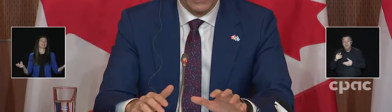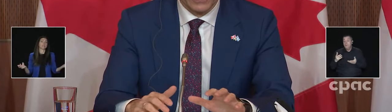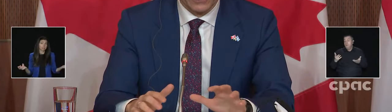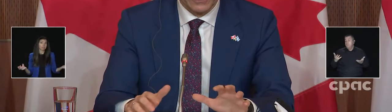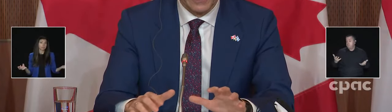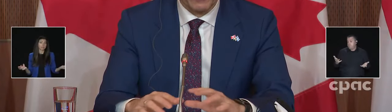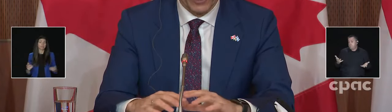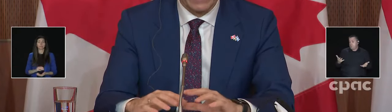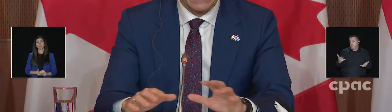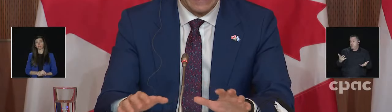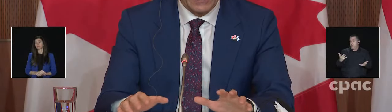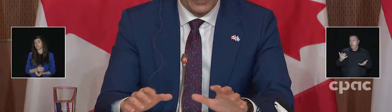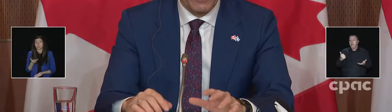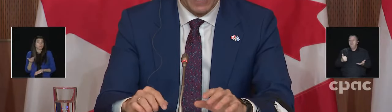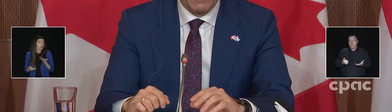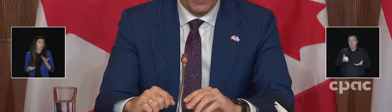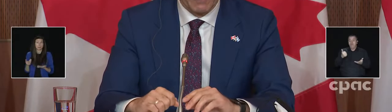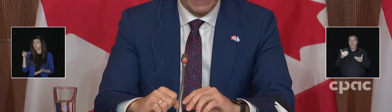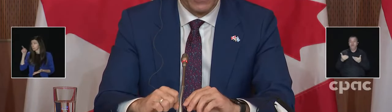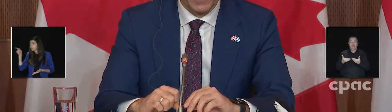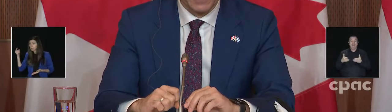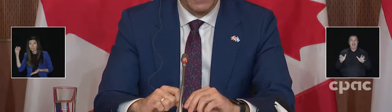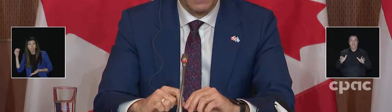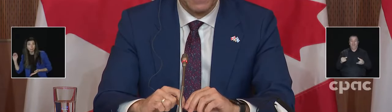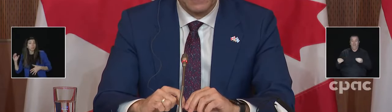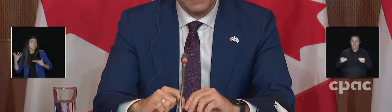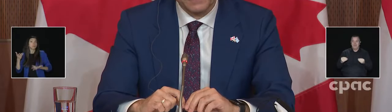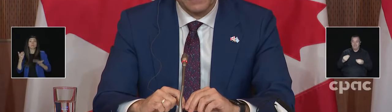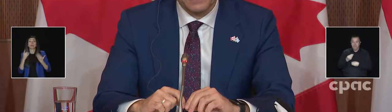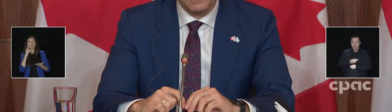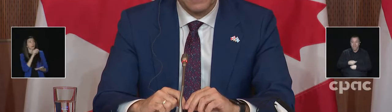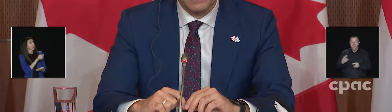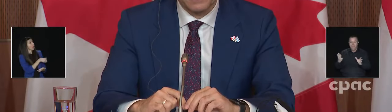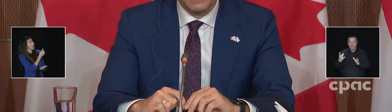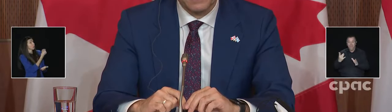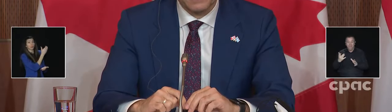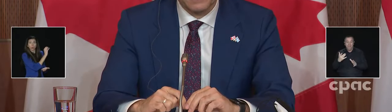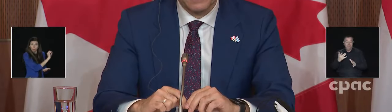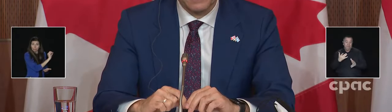couverture clinique pourrait être élargie par rapport à Paxlovid.